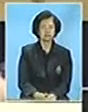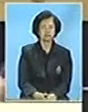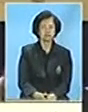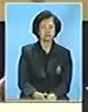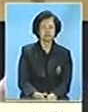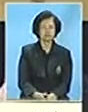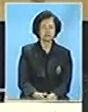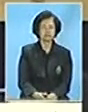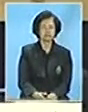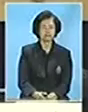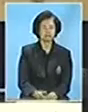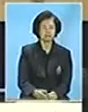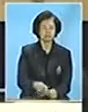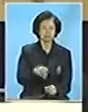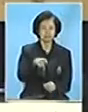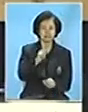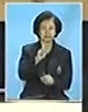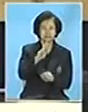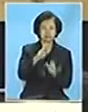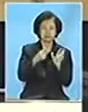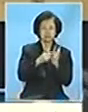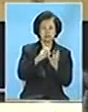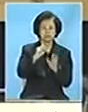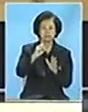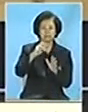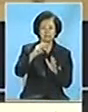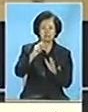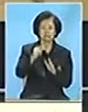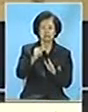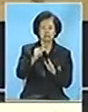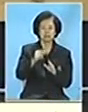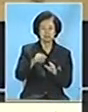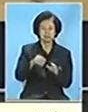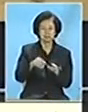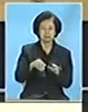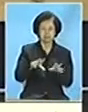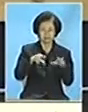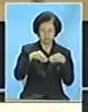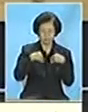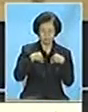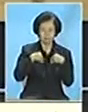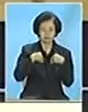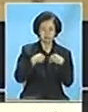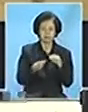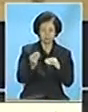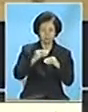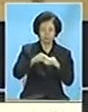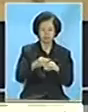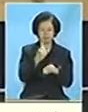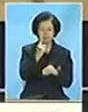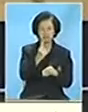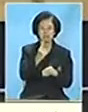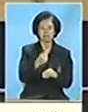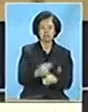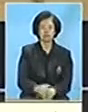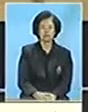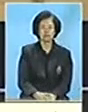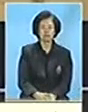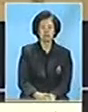ค่ะท่านประสงค์นุรักษ์ค่ะเชิญค่ะ ผมประสงค์นุรักษ์เห็นด้วยครับ ครับเพิ่มอีก1นะคะ